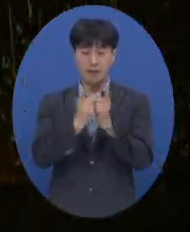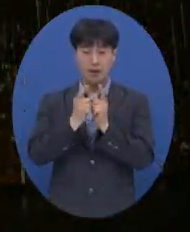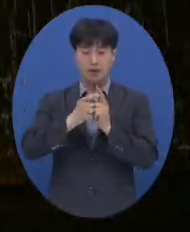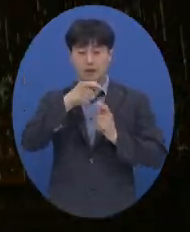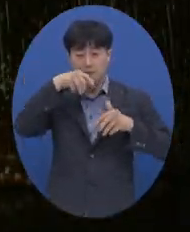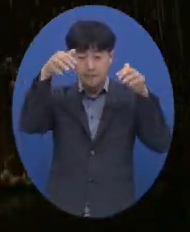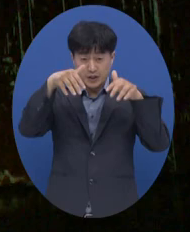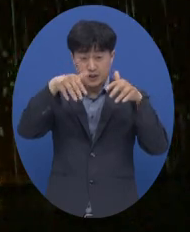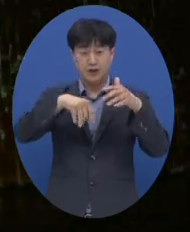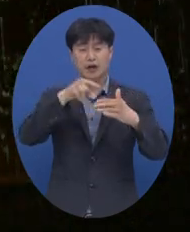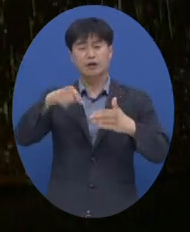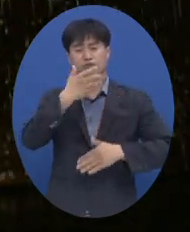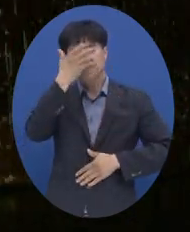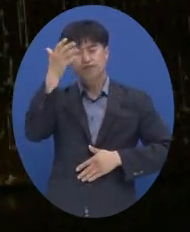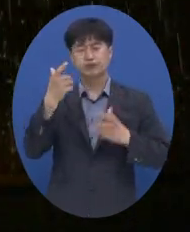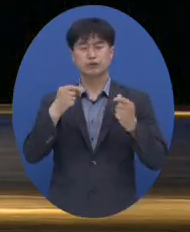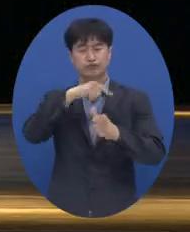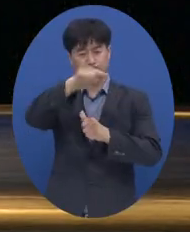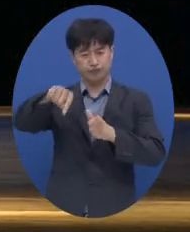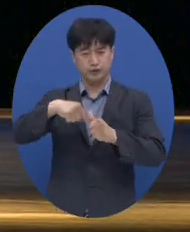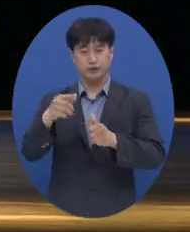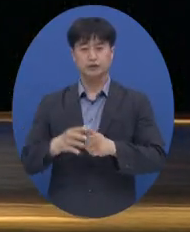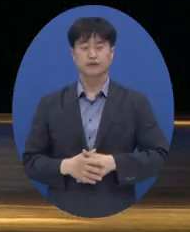속 몽환적인 분위기를 자아냅니다.